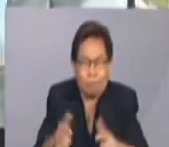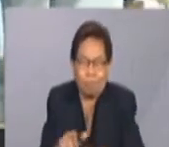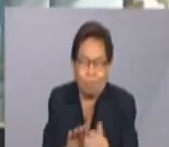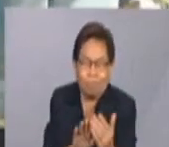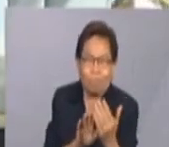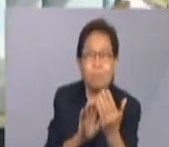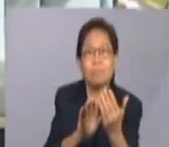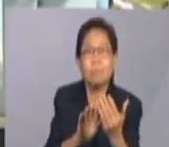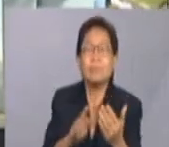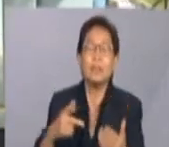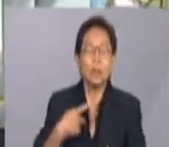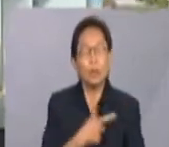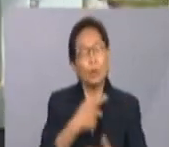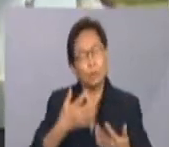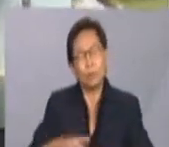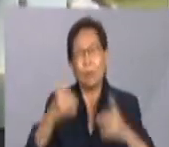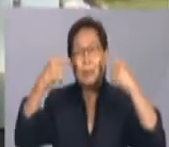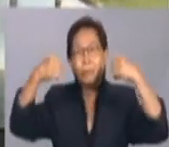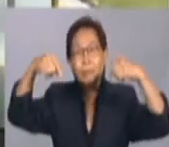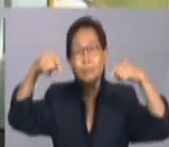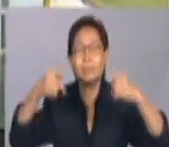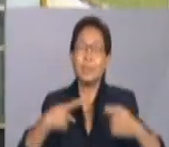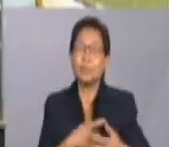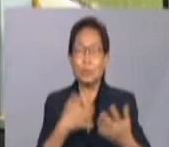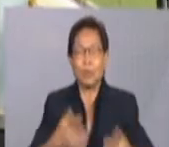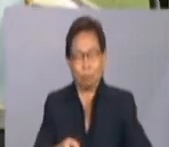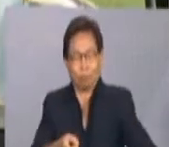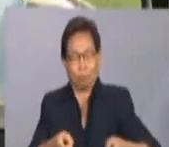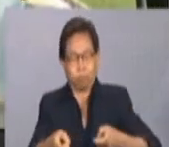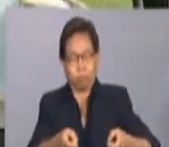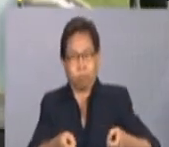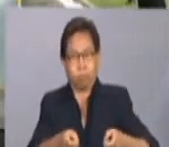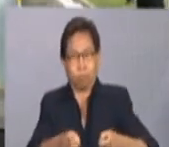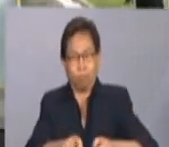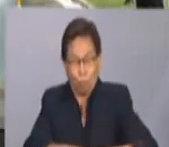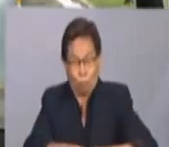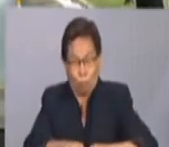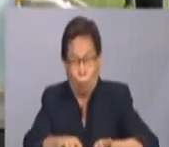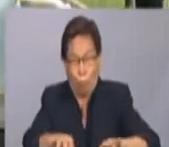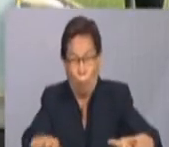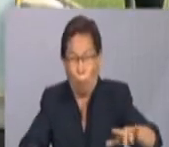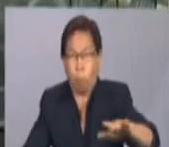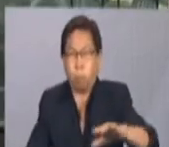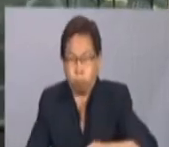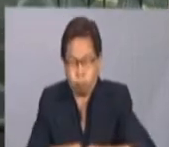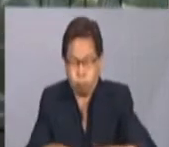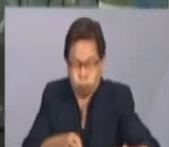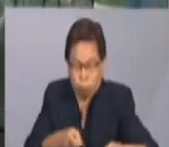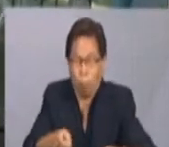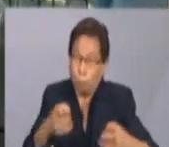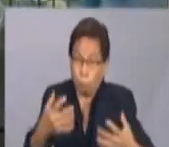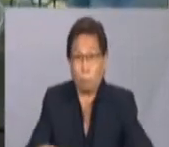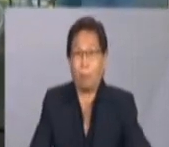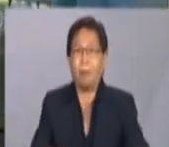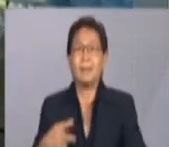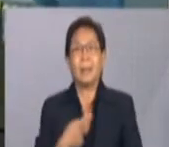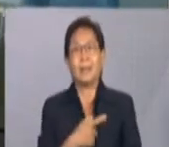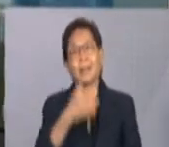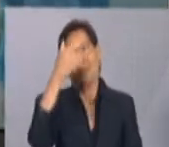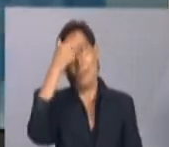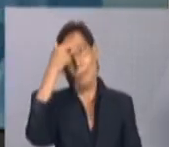Hai jadi walaupun kita telah berjaya mengawal penularan komik 19 ini jangan kita